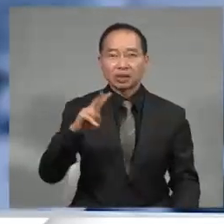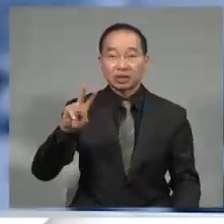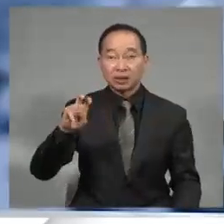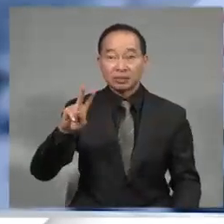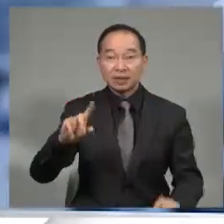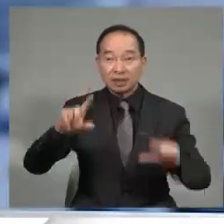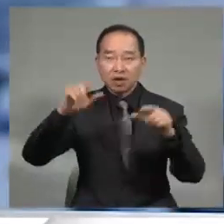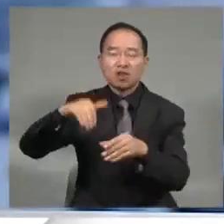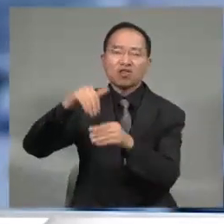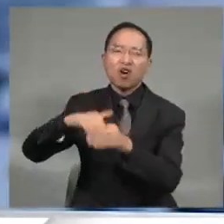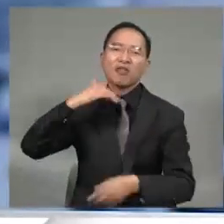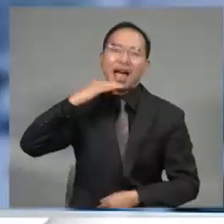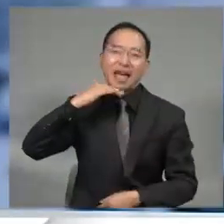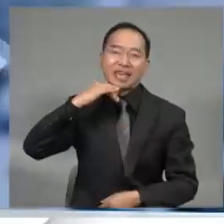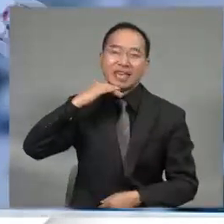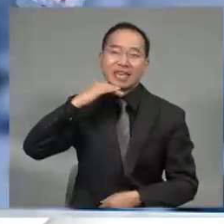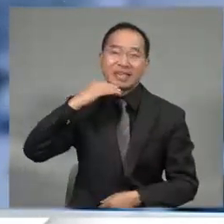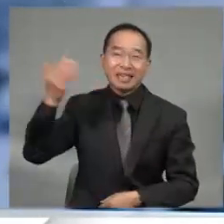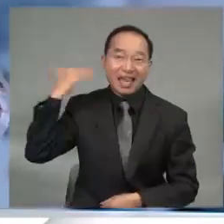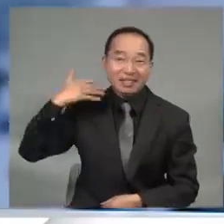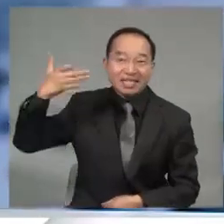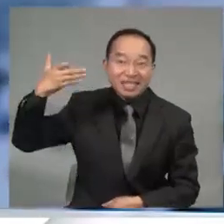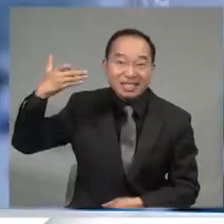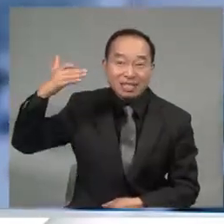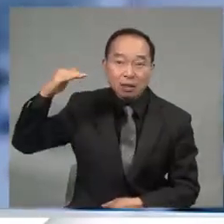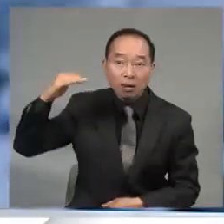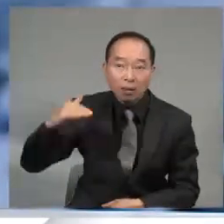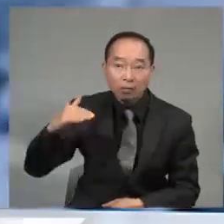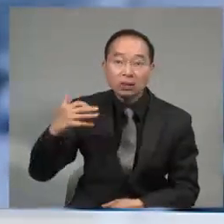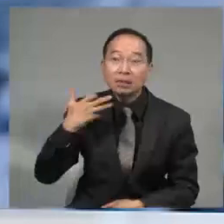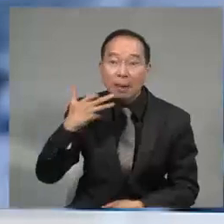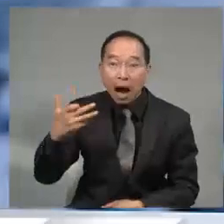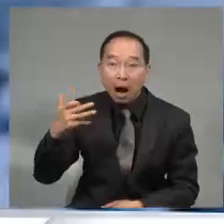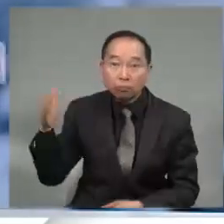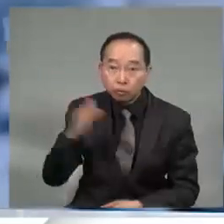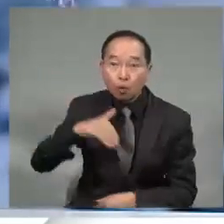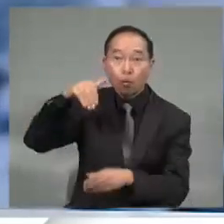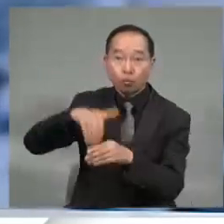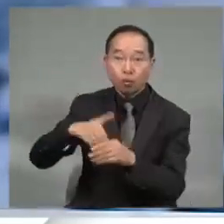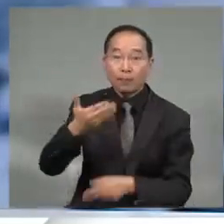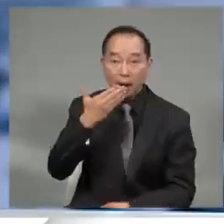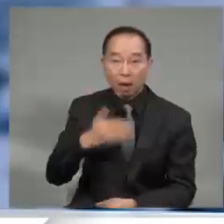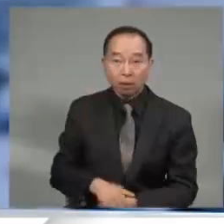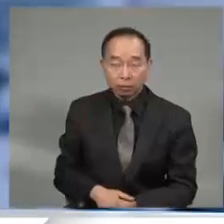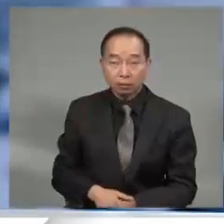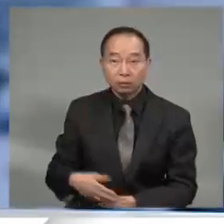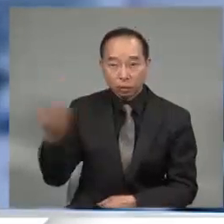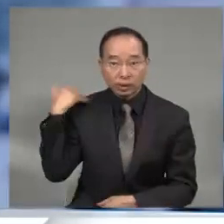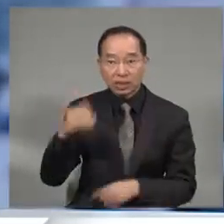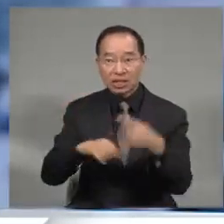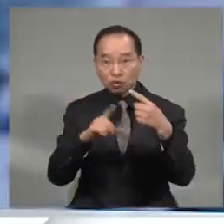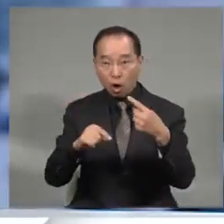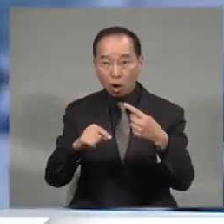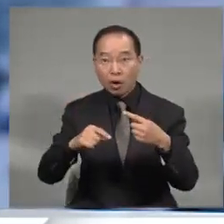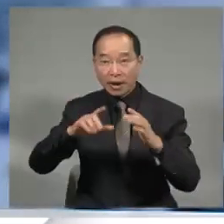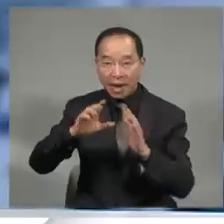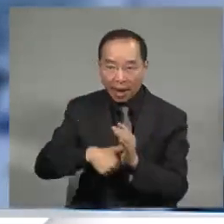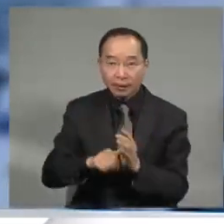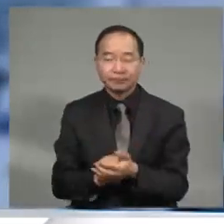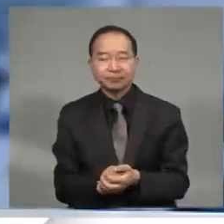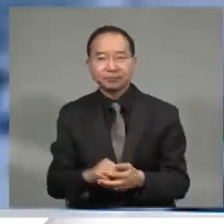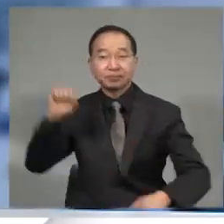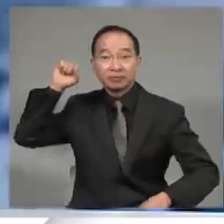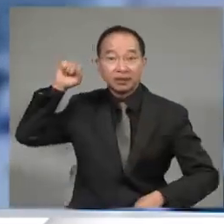선거권 연령이 하향되면서 만 18세 청소년들도 투표를 할 수 있게 되었습니다. 또 지난 1월에는 국회의원,